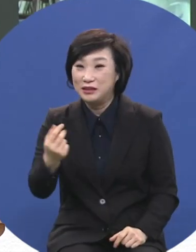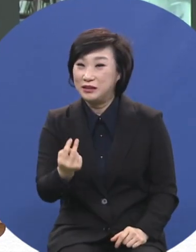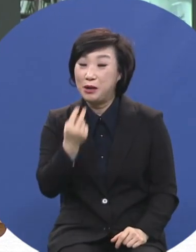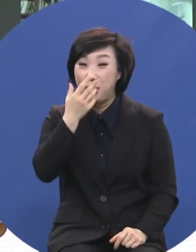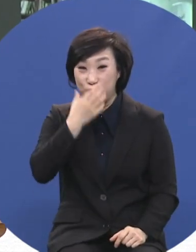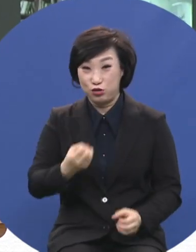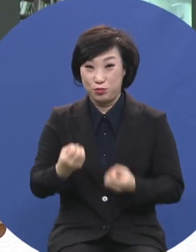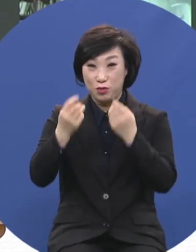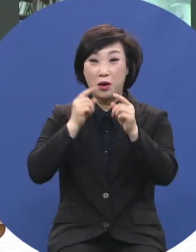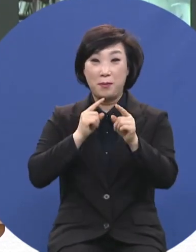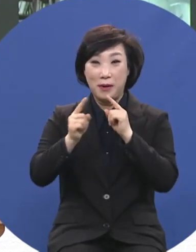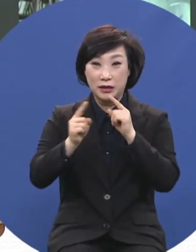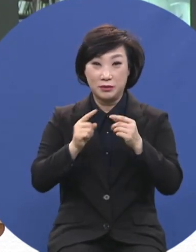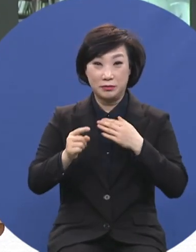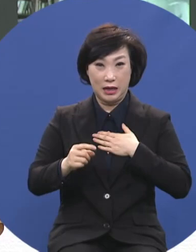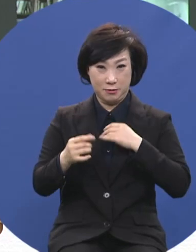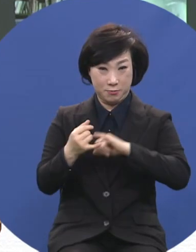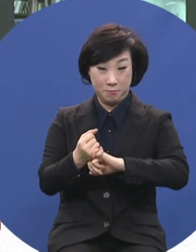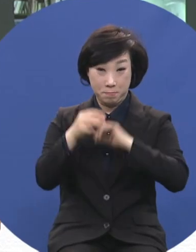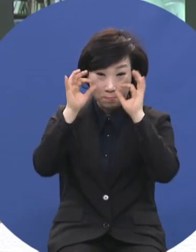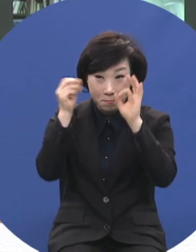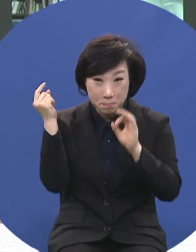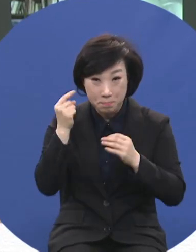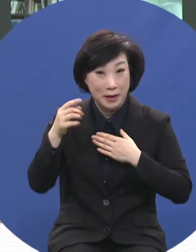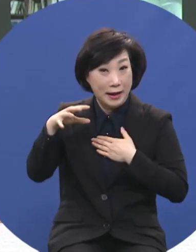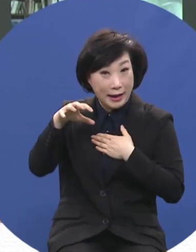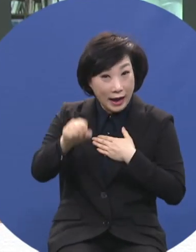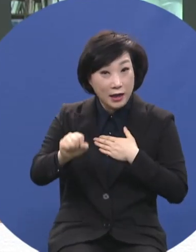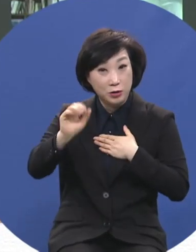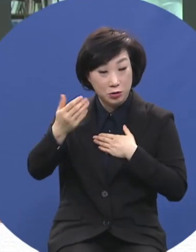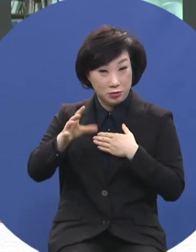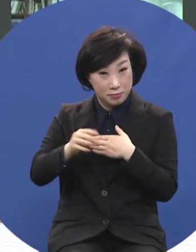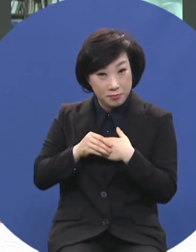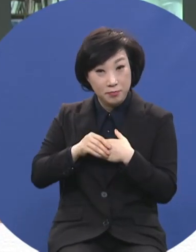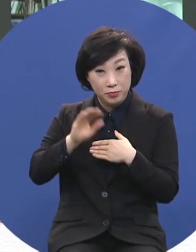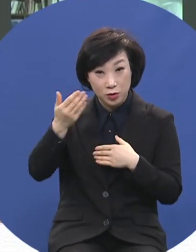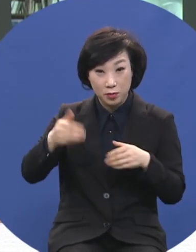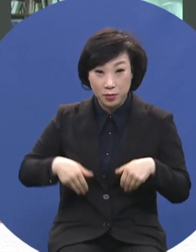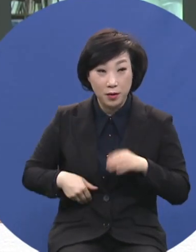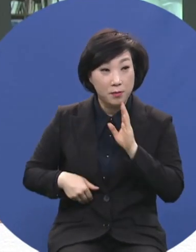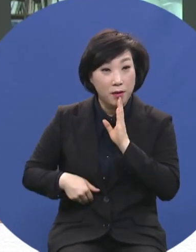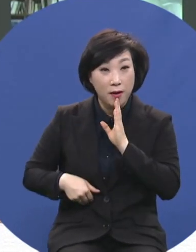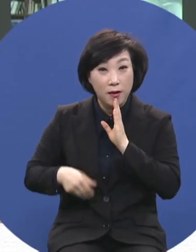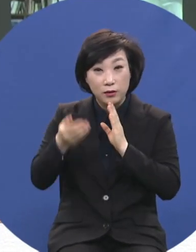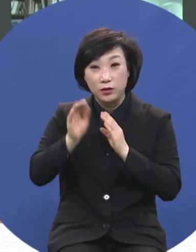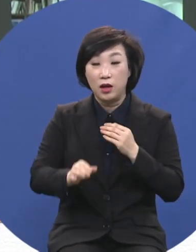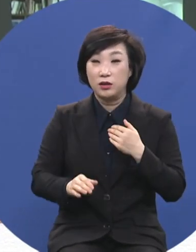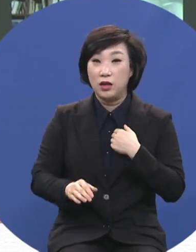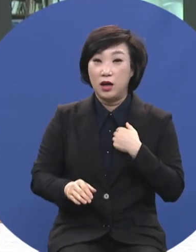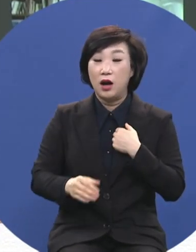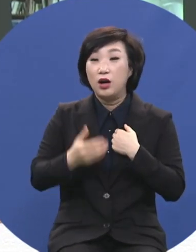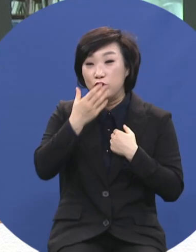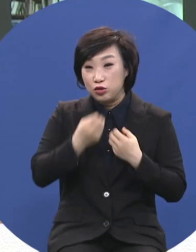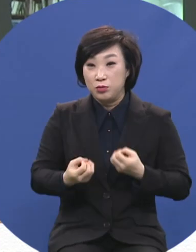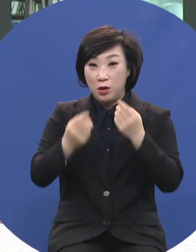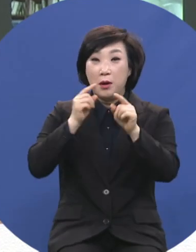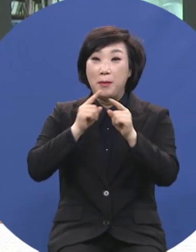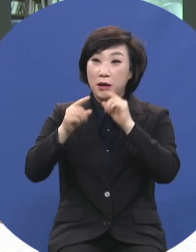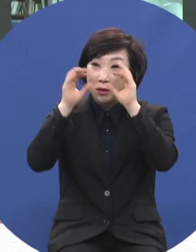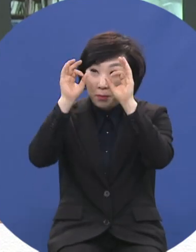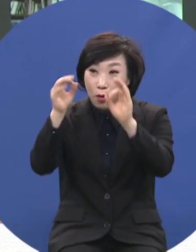축복의 말씀을 내가 꼭 들어서 소유해야 되는데 내가 축복의 말씀을